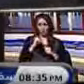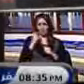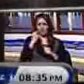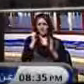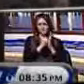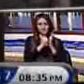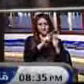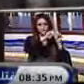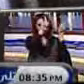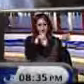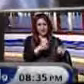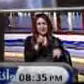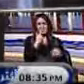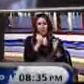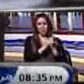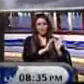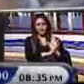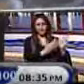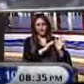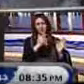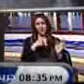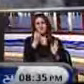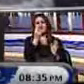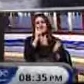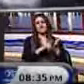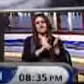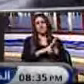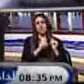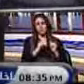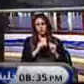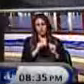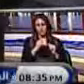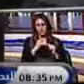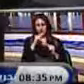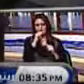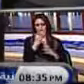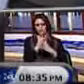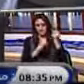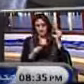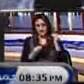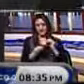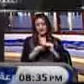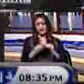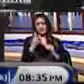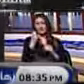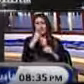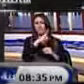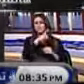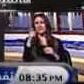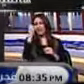البيت واتصلوا علينا وقال لك احنا محتاجين هاني سند ولد البنت. جم طلبوا مننا